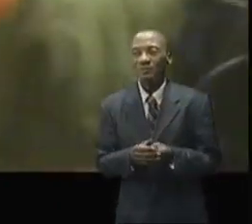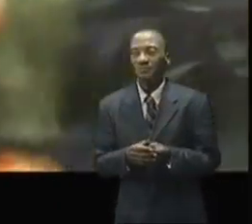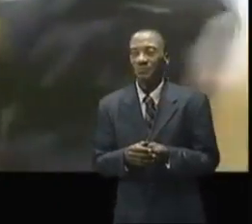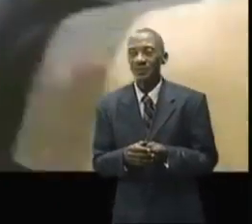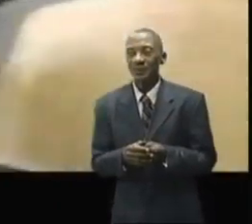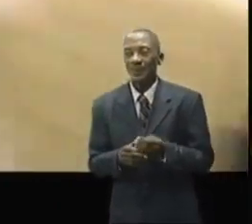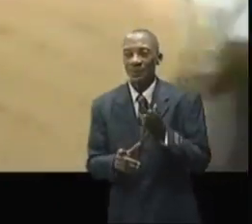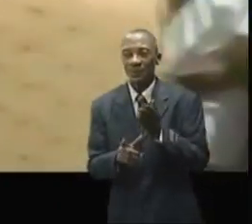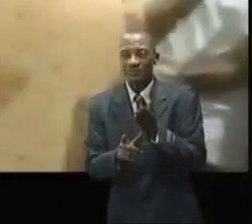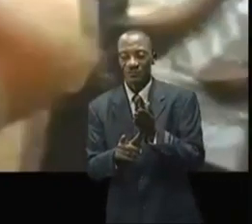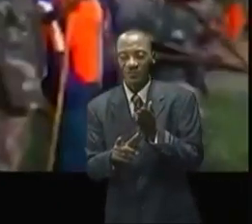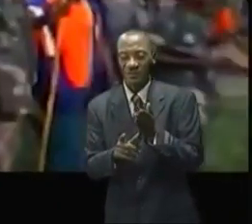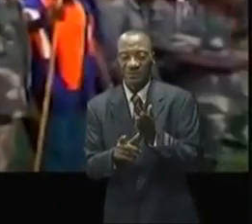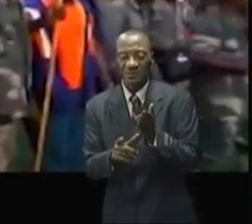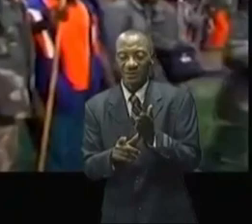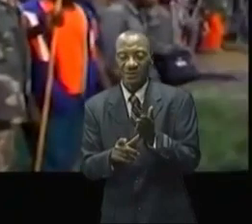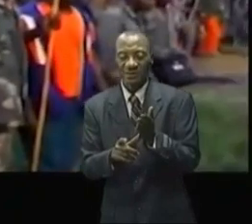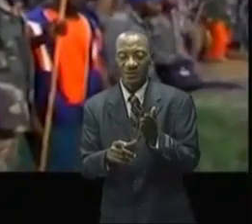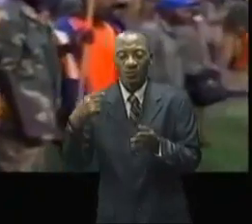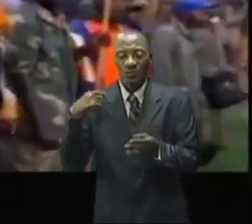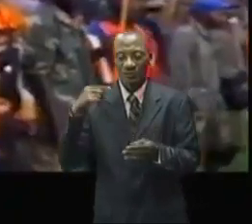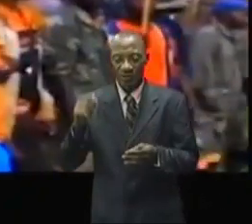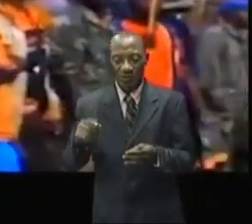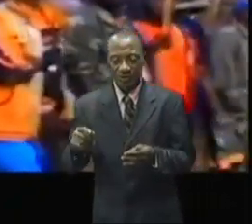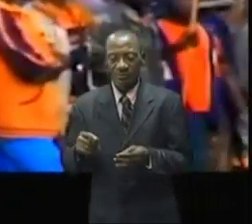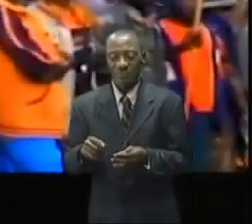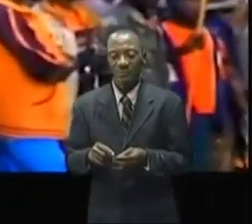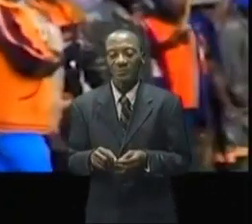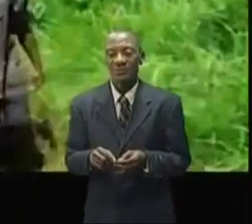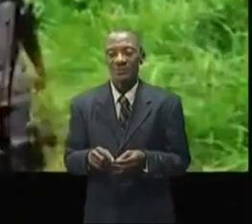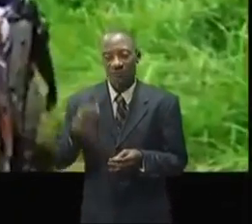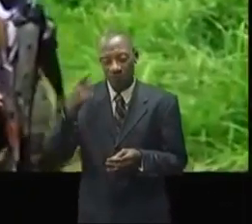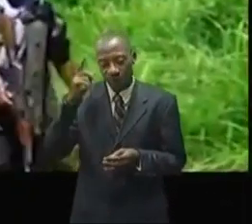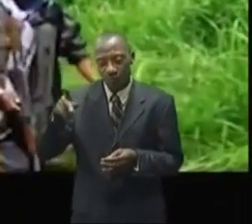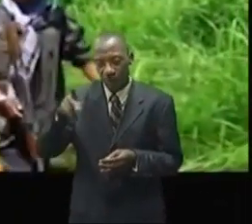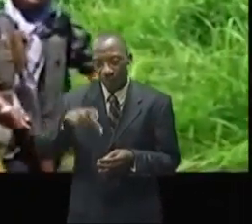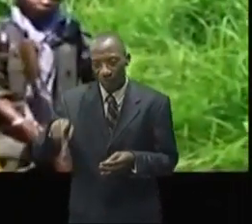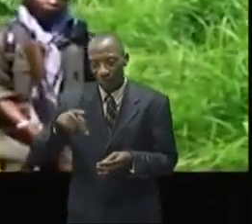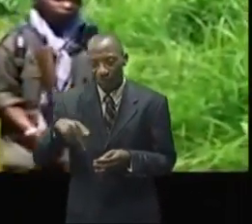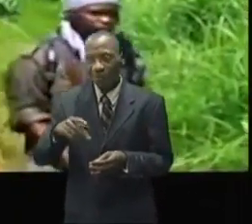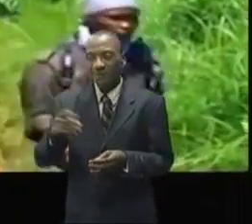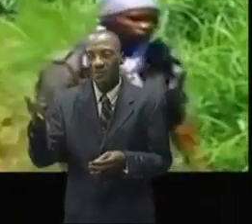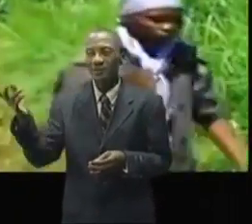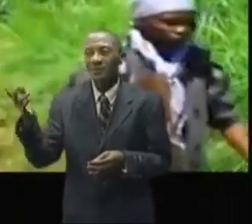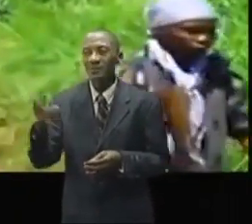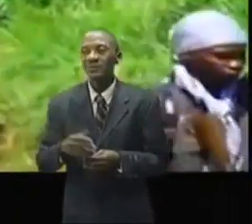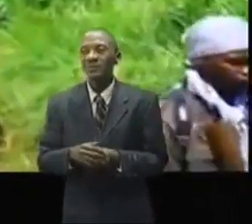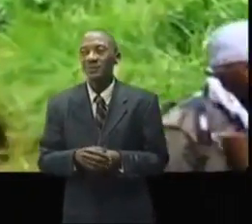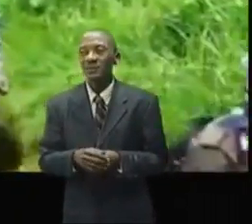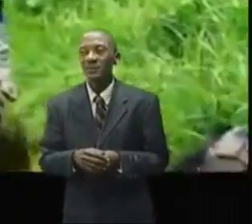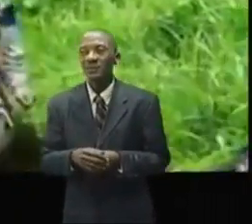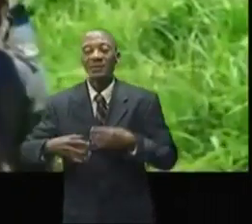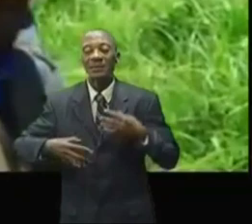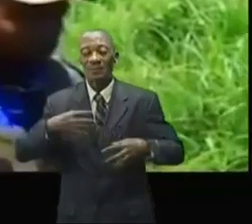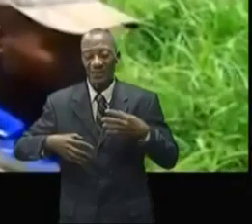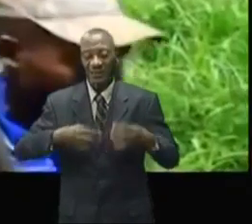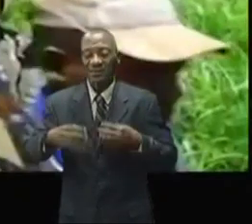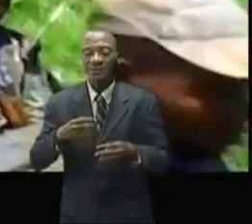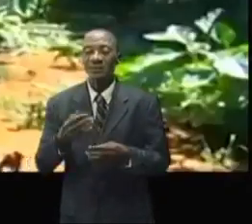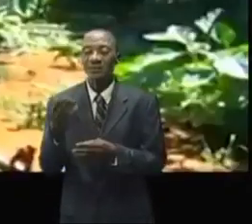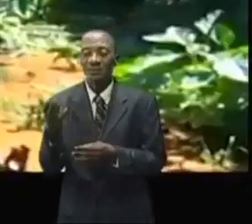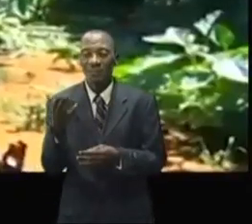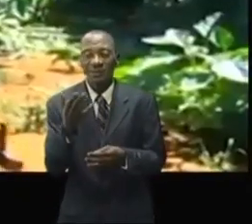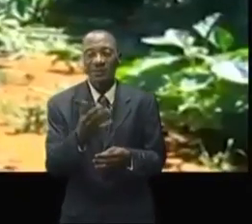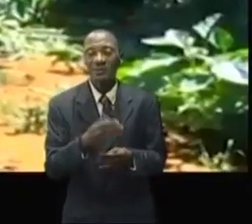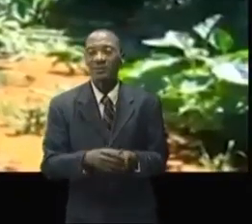Djougou en Ituri, par les hommes armés la nuit du dimanche 11 à lundi 12 juin 2023, un acte barbare attribué